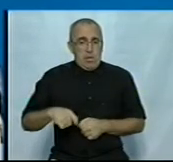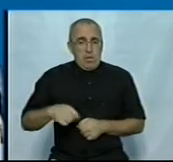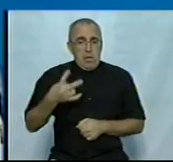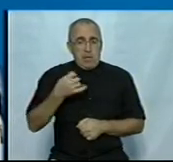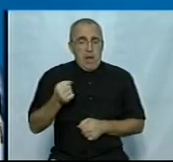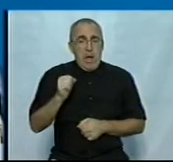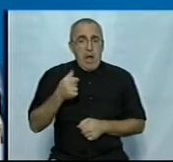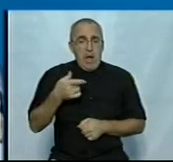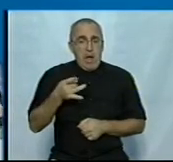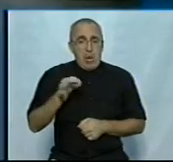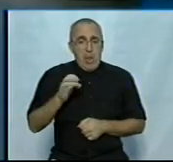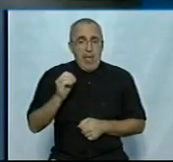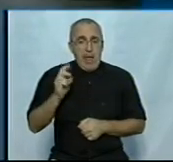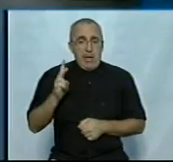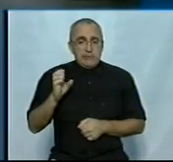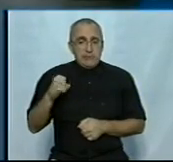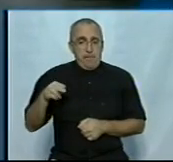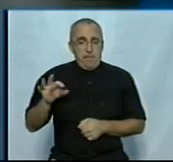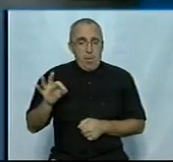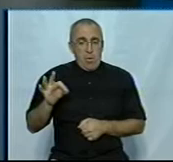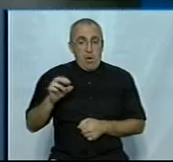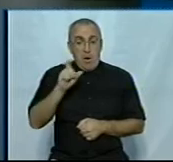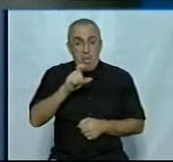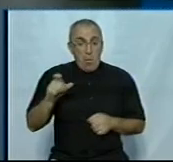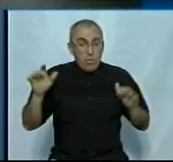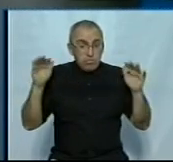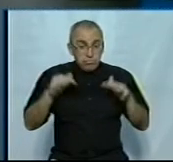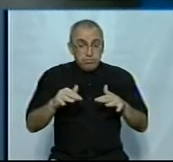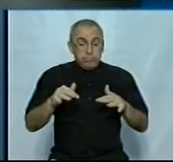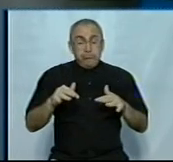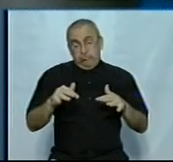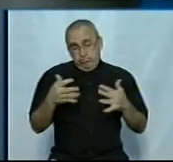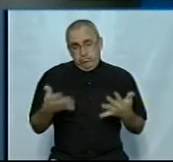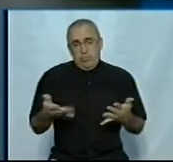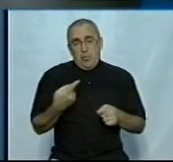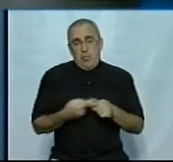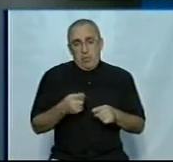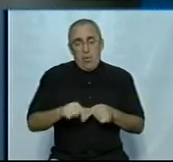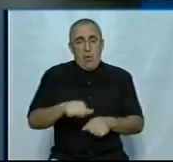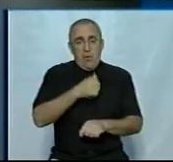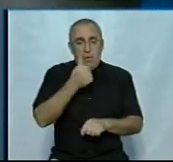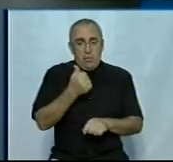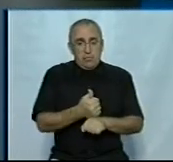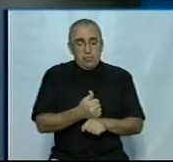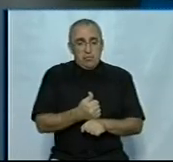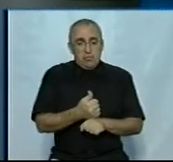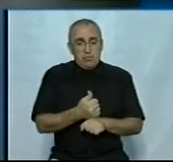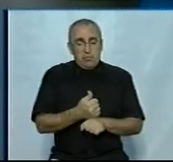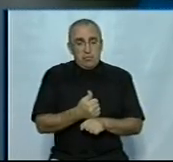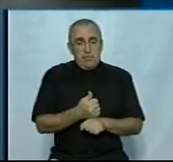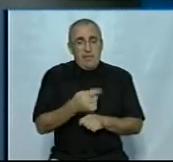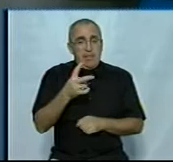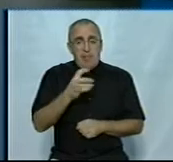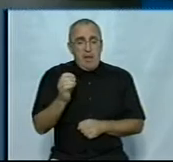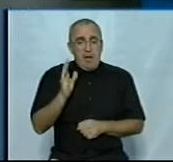на Агроекспо. А Агроекспо без людей також не буде проходити. Тому головне заключається не